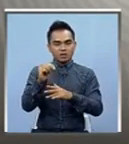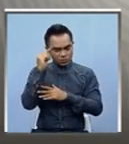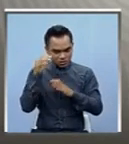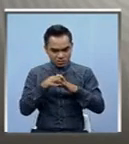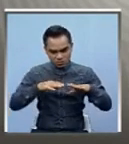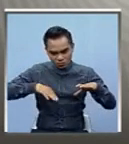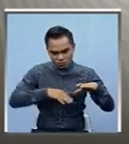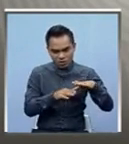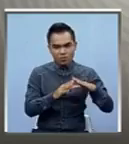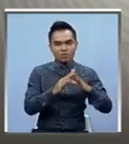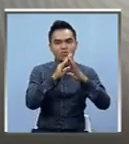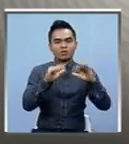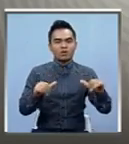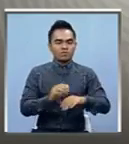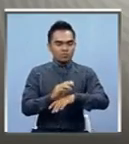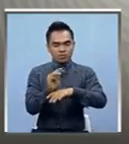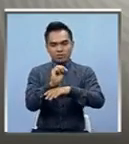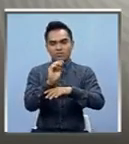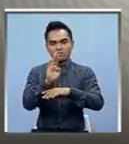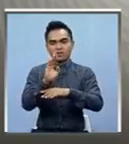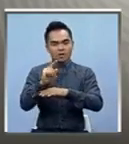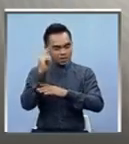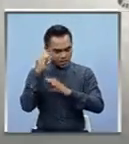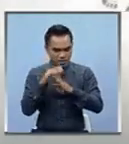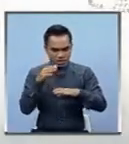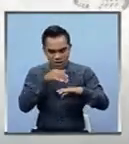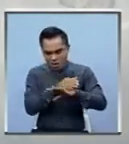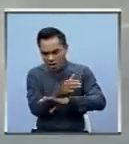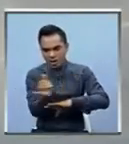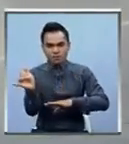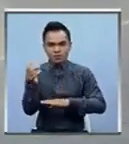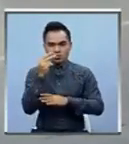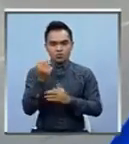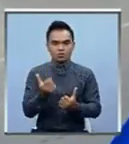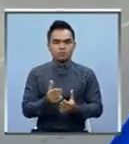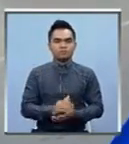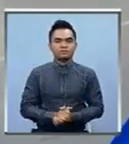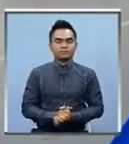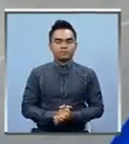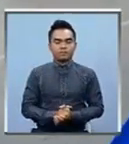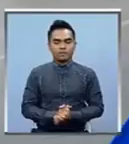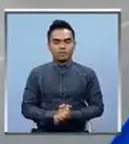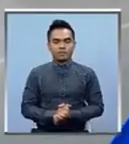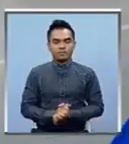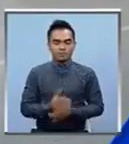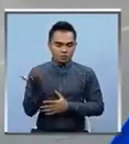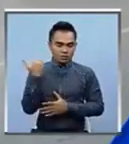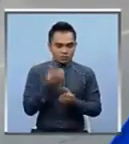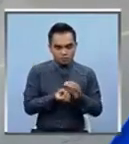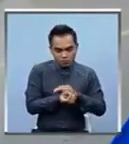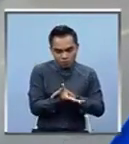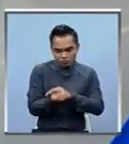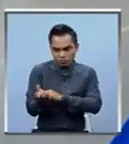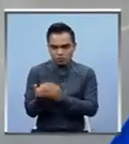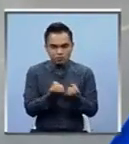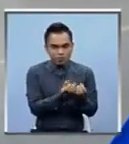างห้างสรรพสินค้ามาบุญคลองเพื่อหลบหนีต่อไปผู้ชมครับหลังจากที่มีเหตุการณ์ระเบิดบริเวณทางเชื่อมต่อระหว่างสถ